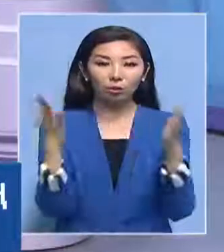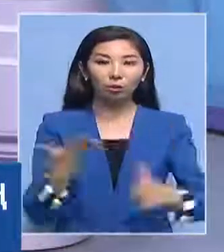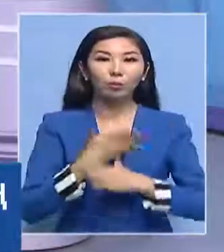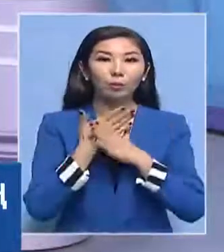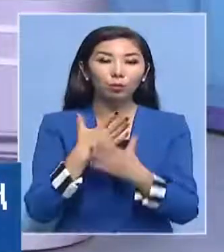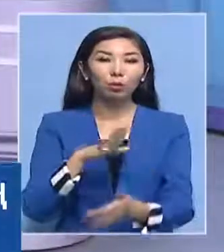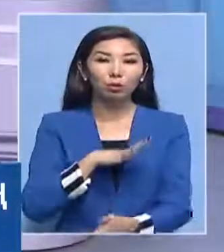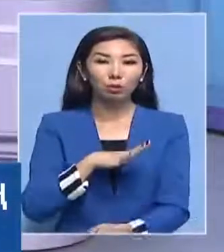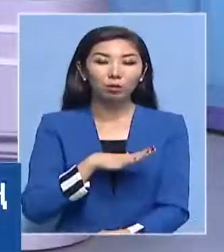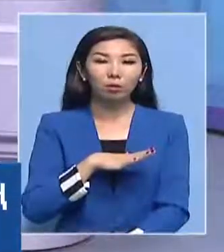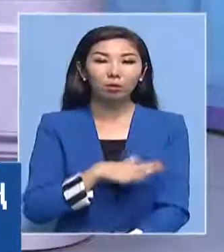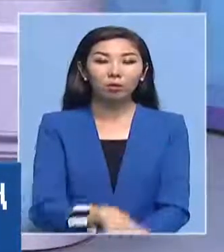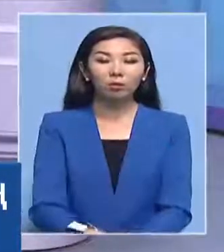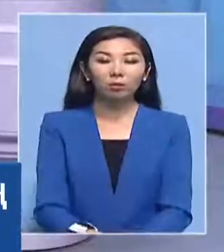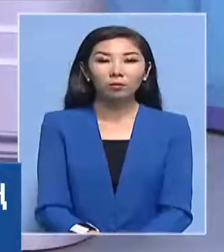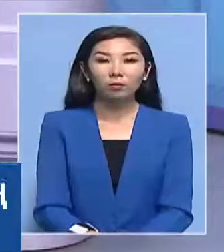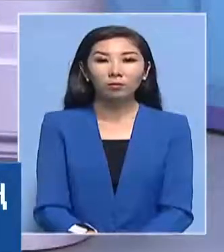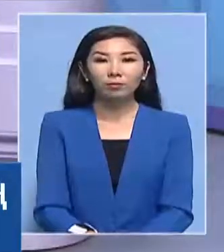осы әлеуметтік әртестіктің бір